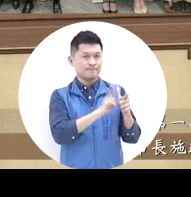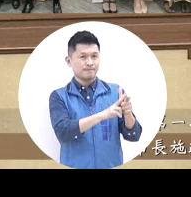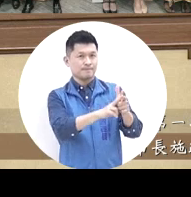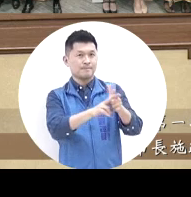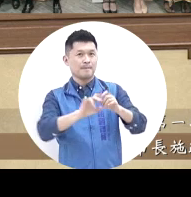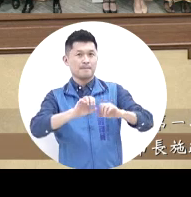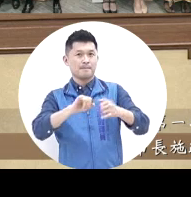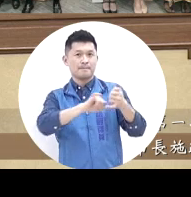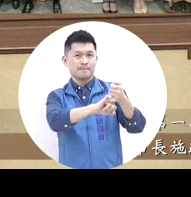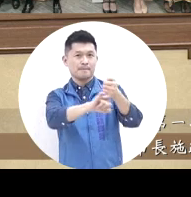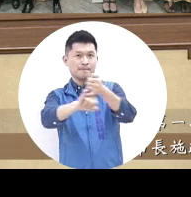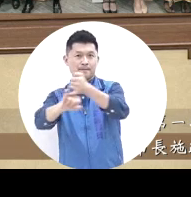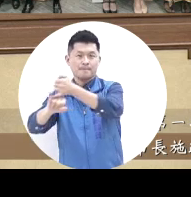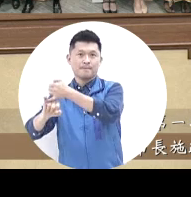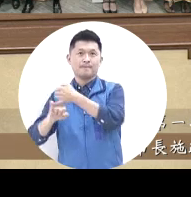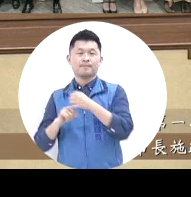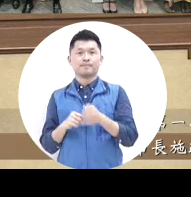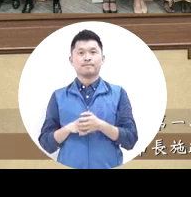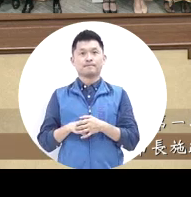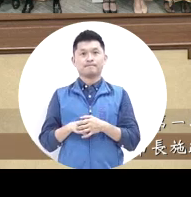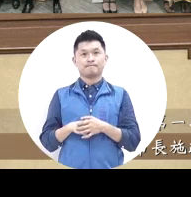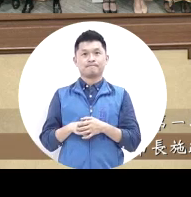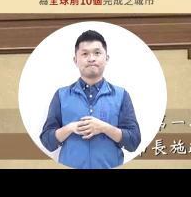产业跟国际来做接轨。